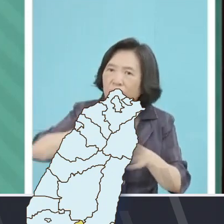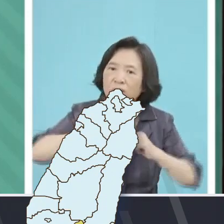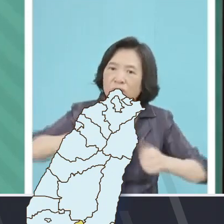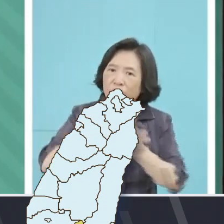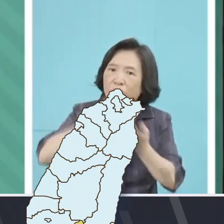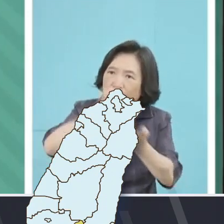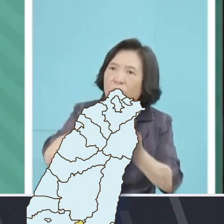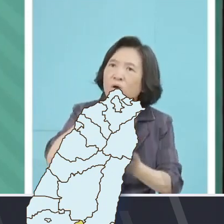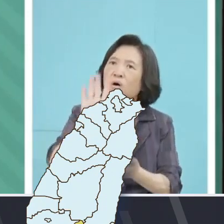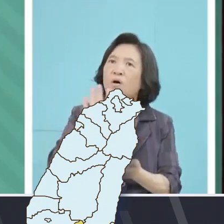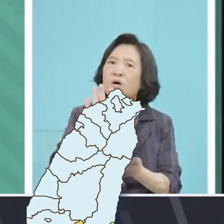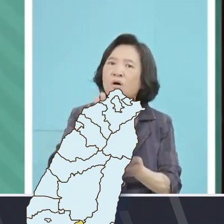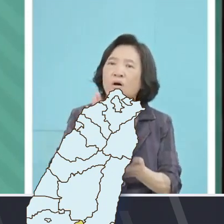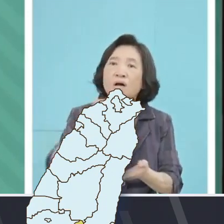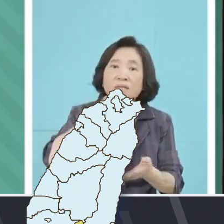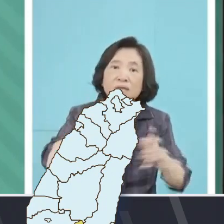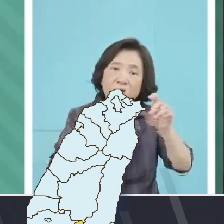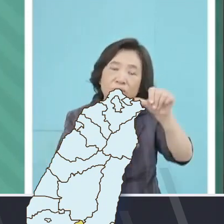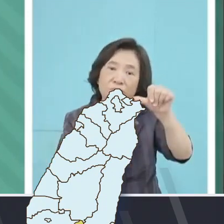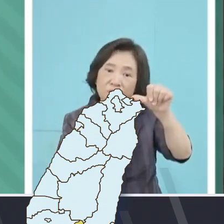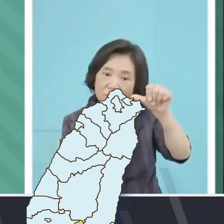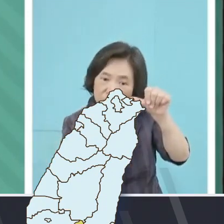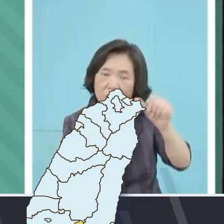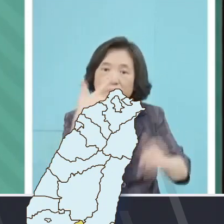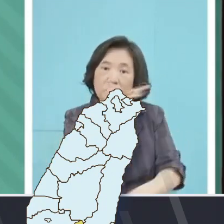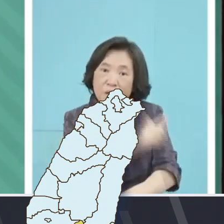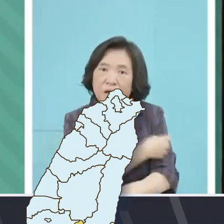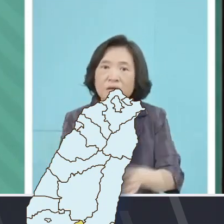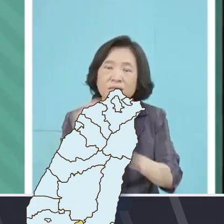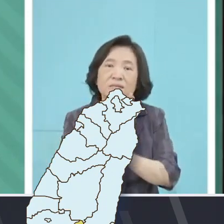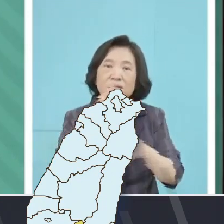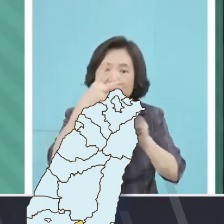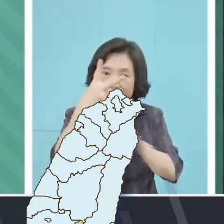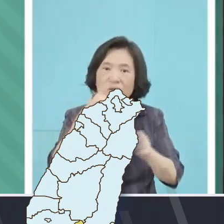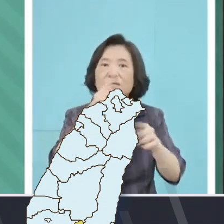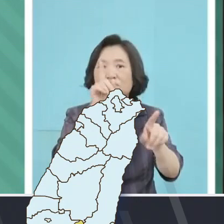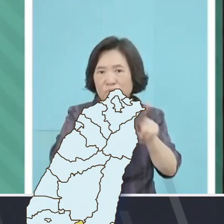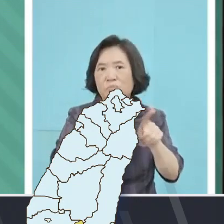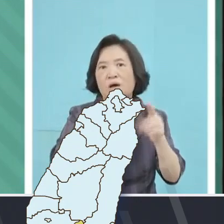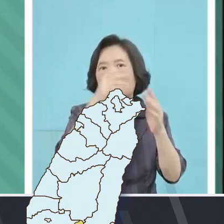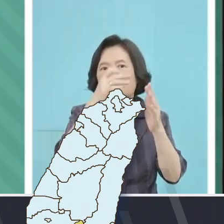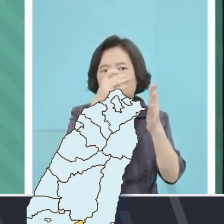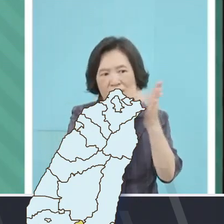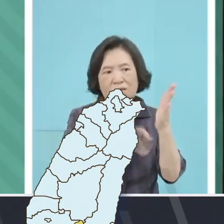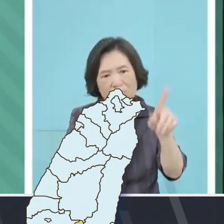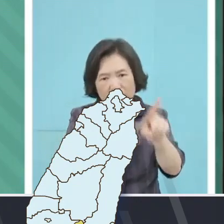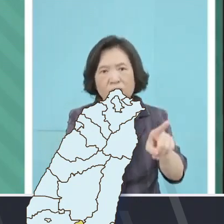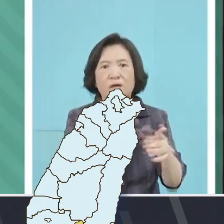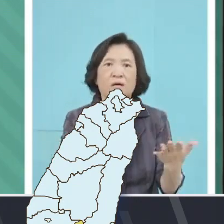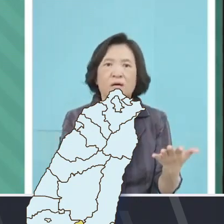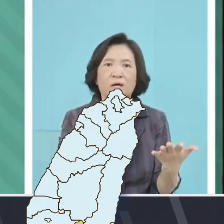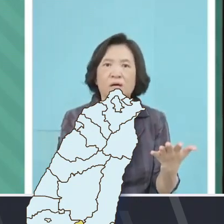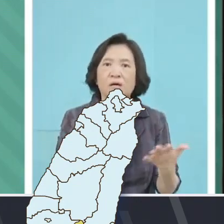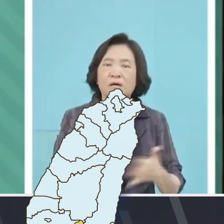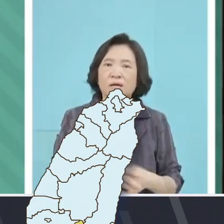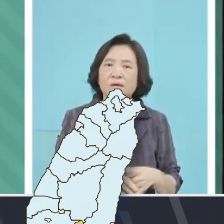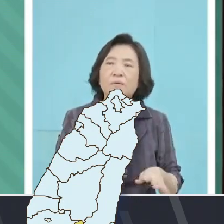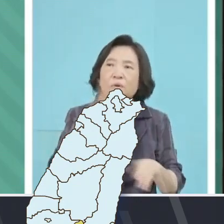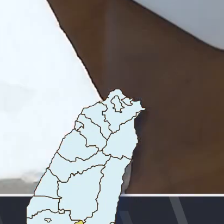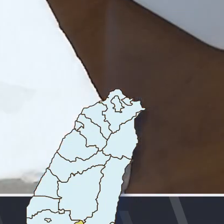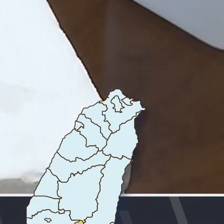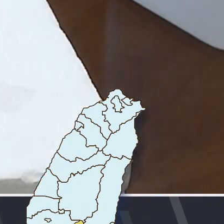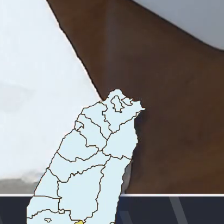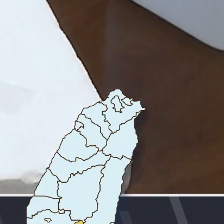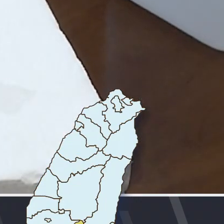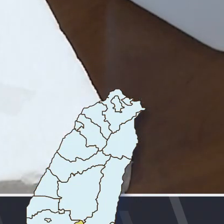卡注记，所以他们在5月26号施打的时候，其实是依照医院的非医师人员的身份来施打，这部分还是请示中